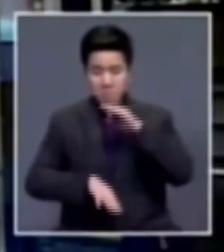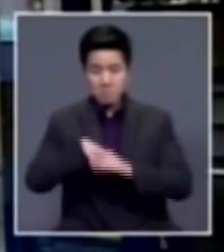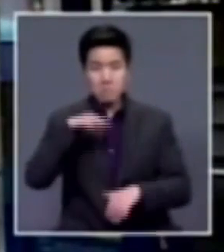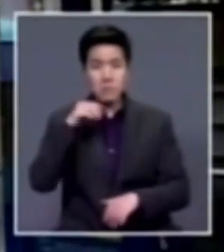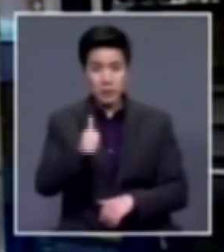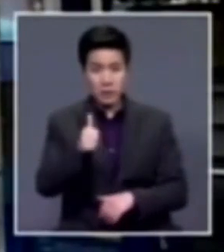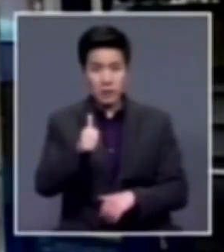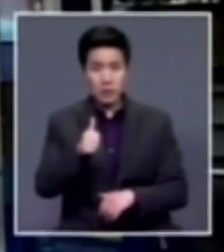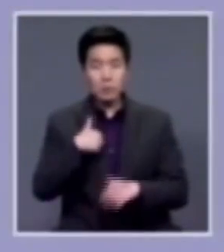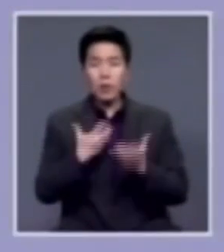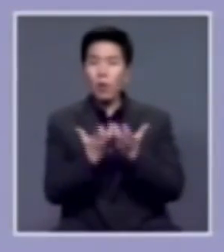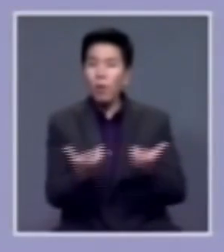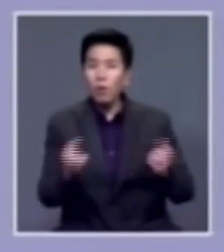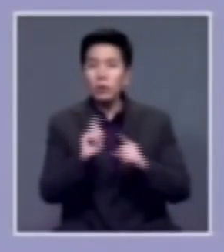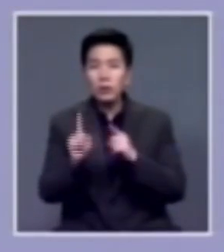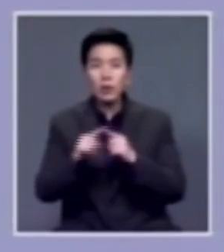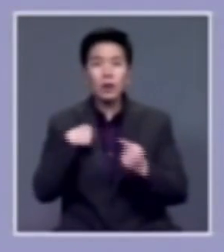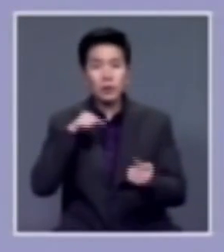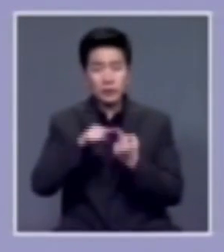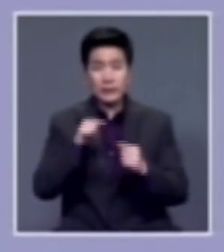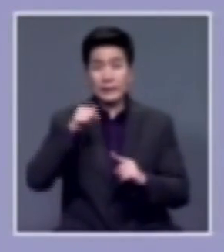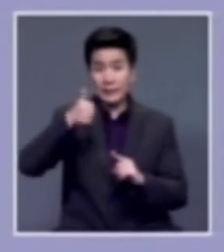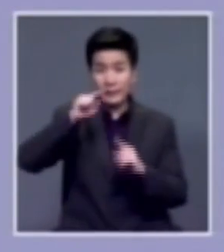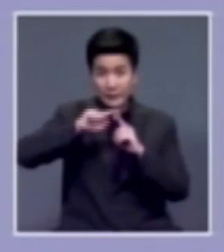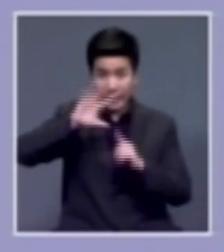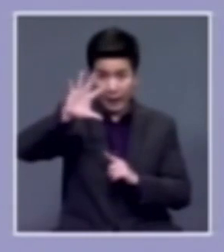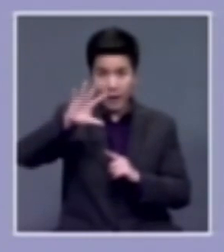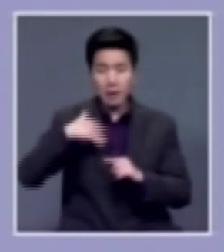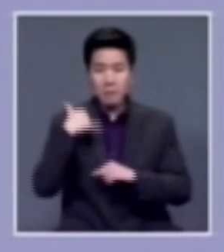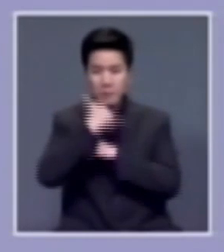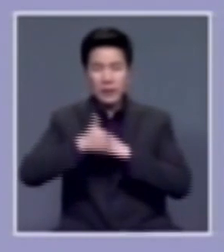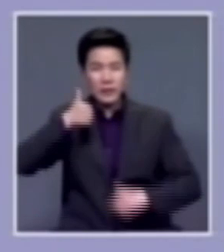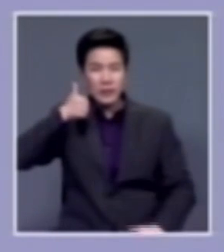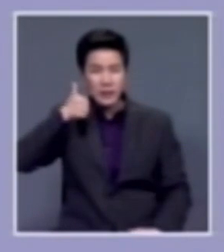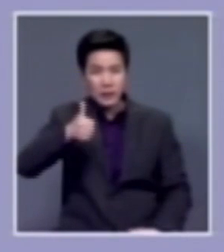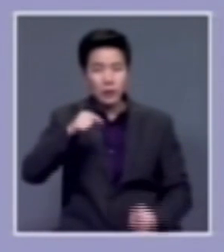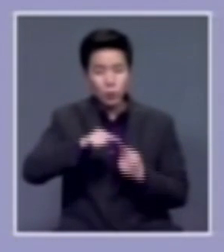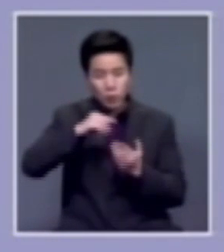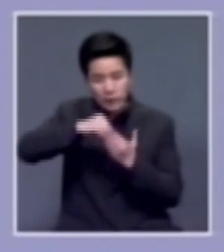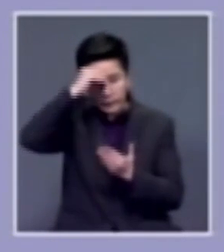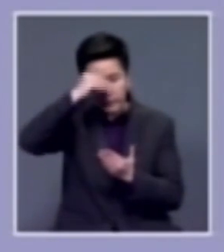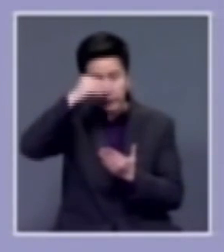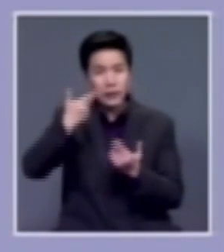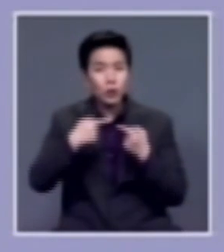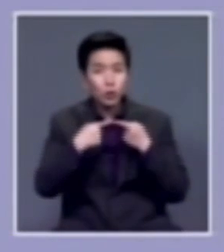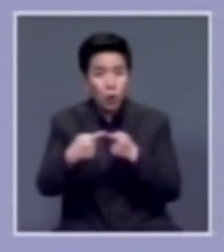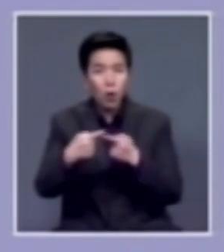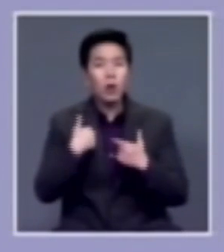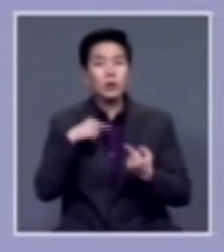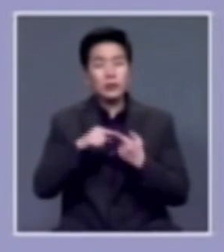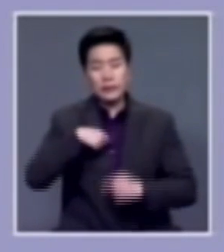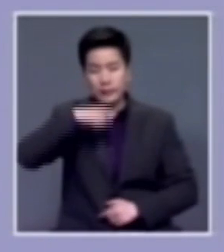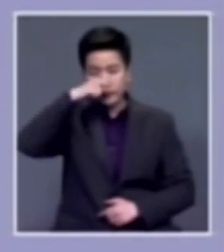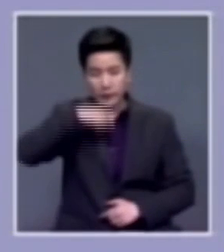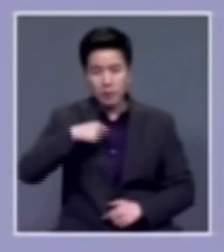และผู้เชี่ยวชาญต่างๆก็คือการที่เราได้เป็นอันดับที่5ของประเทศดีที่สุดในการศึกษาต่อต่างประเทศจ จากมุมมองที่ไท